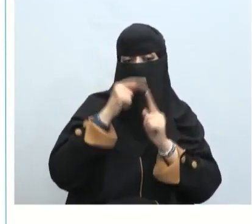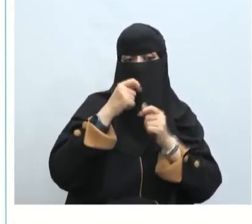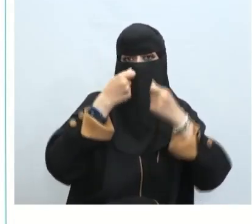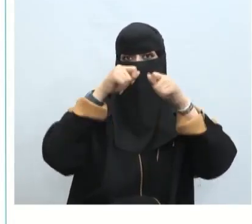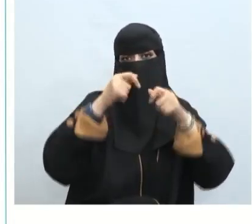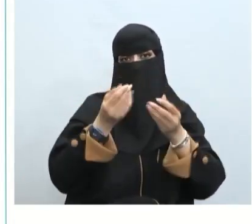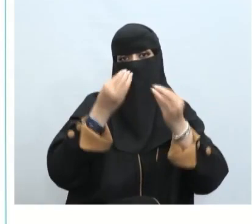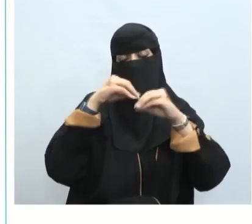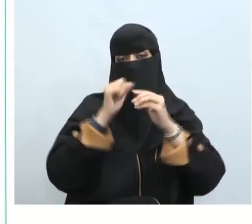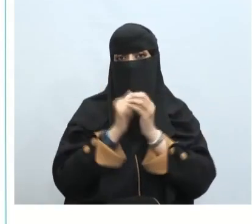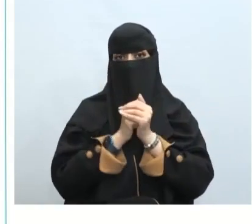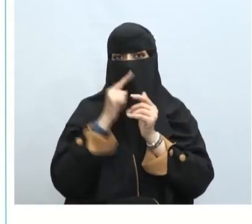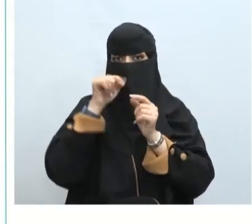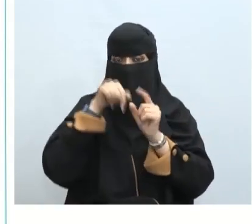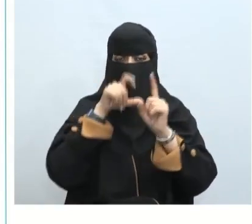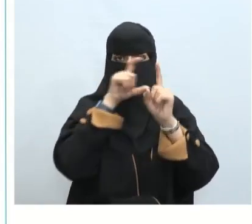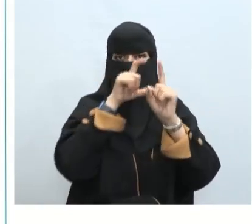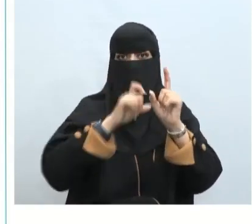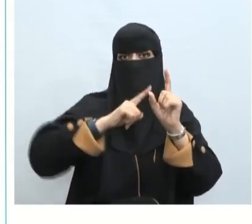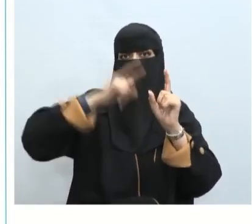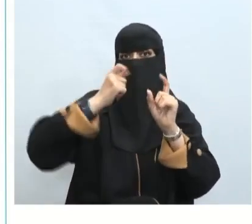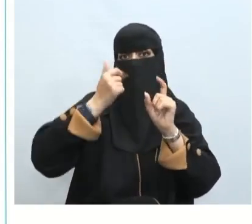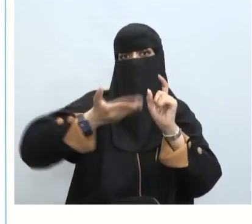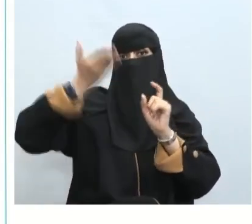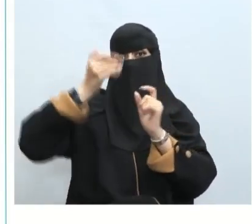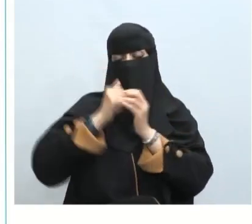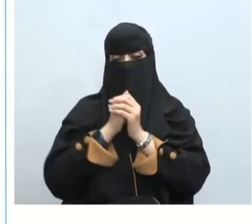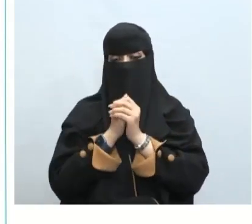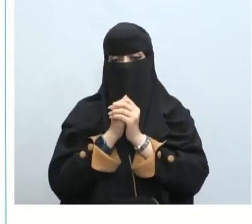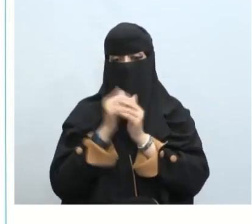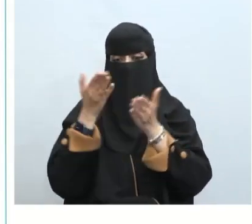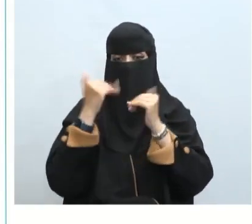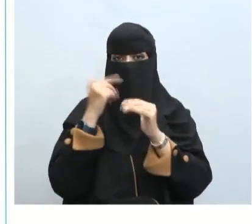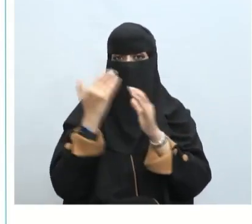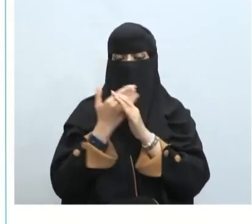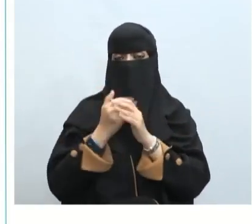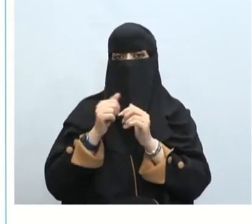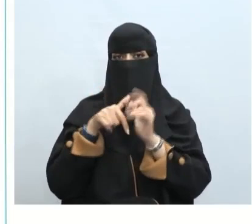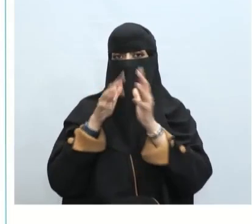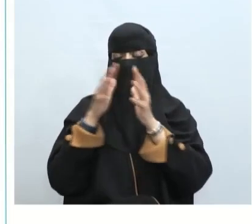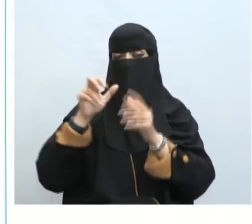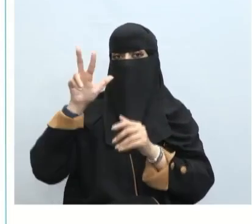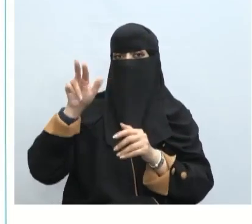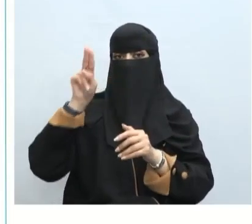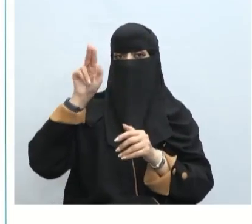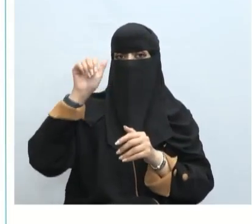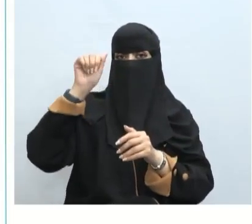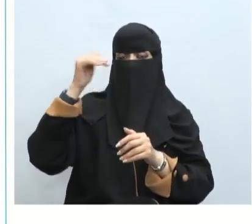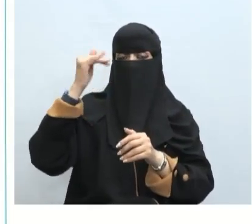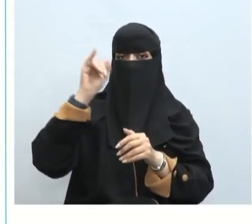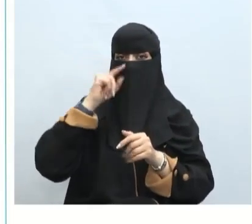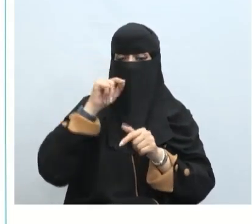التكاليف تكاليف المنتج اسباب التضخم لدينا سابين